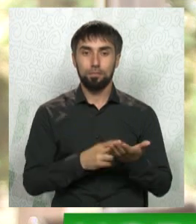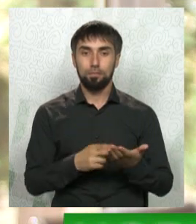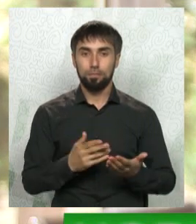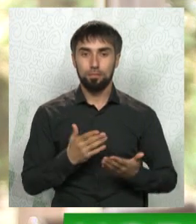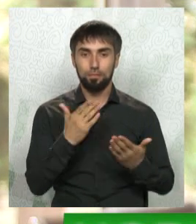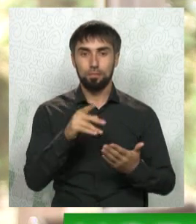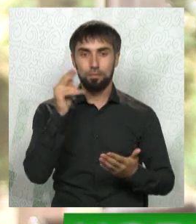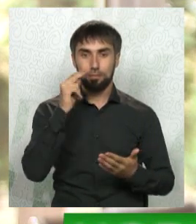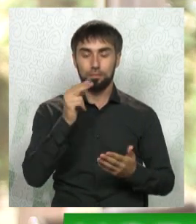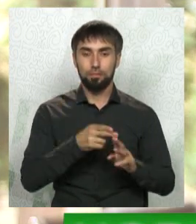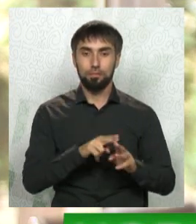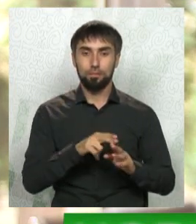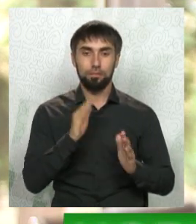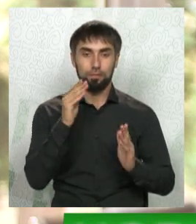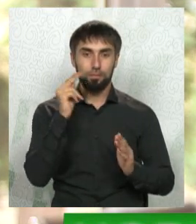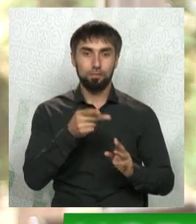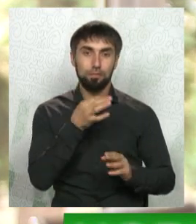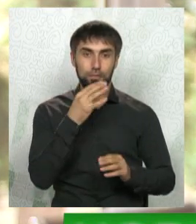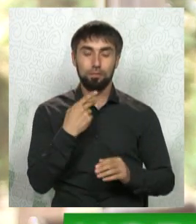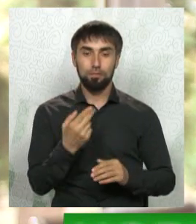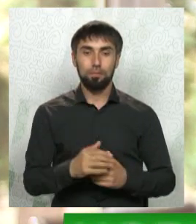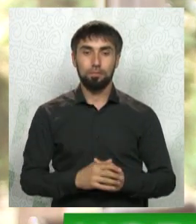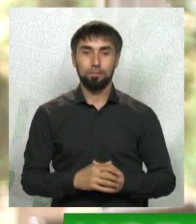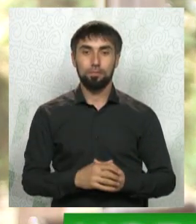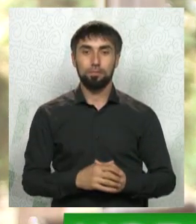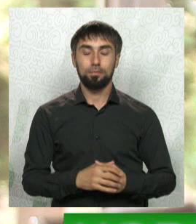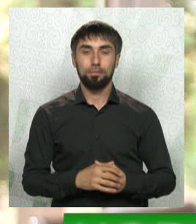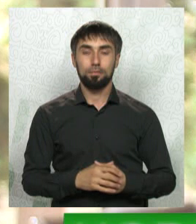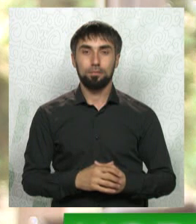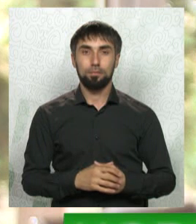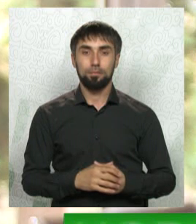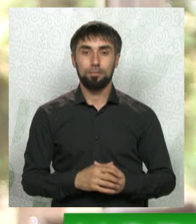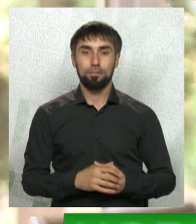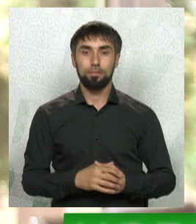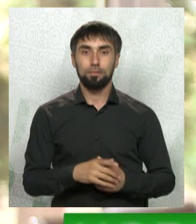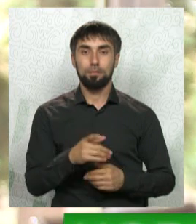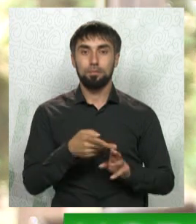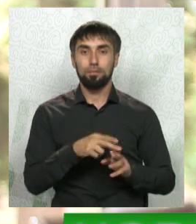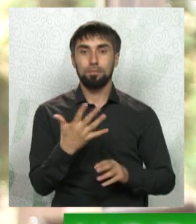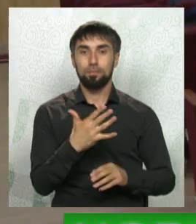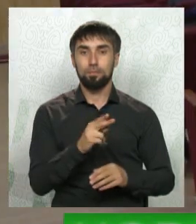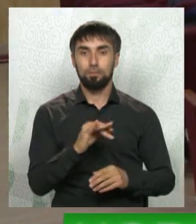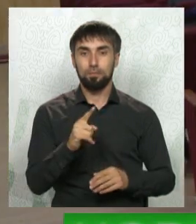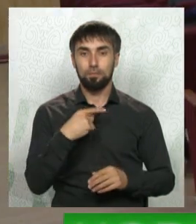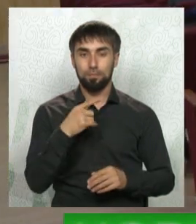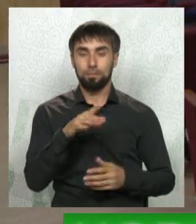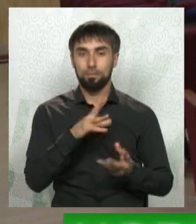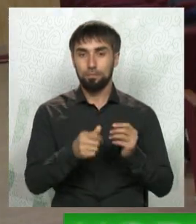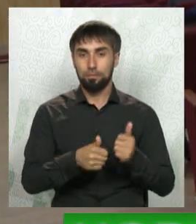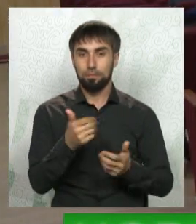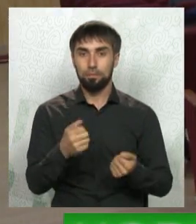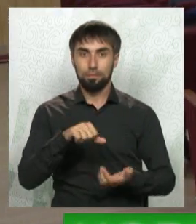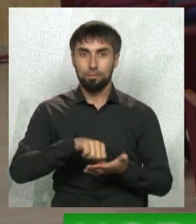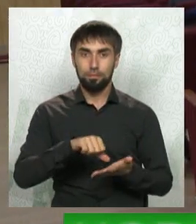кор омдиш, омдиш хос хэтю? Хэт. Хэт. Хэт. С 5 чувств хочу. Всего в конкурсе